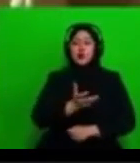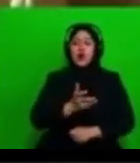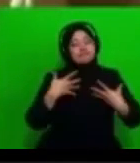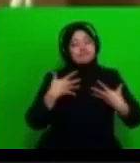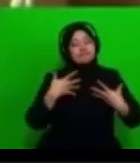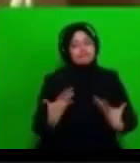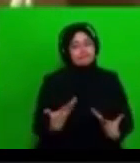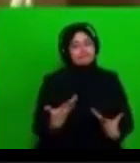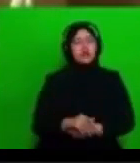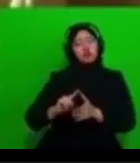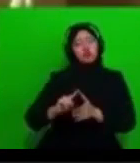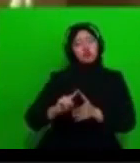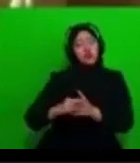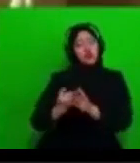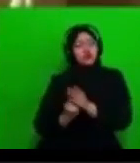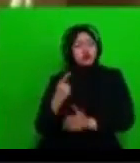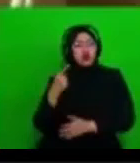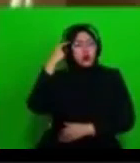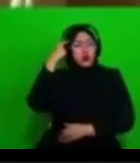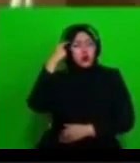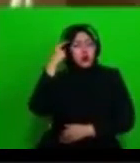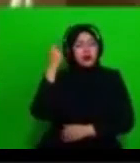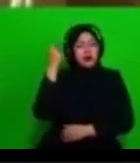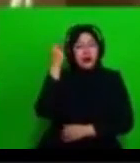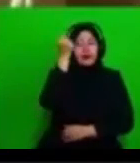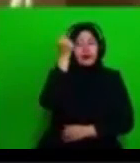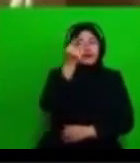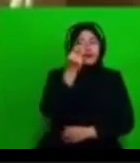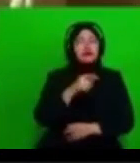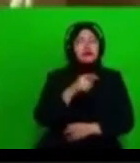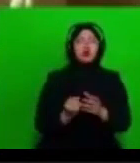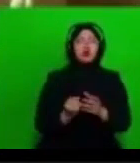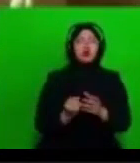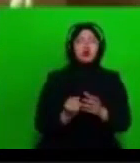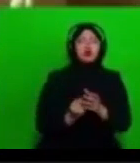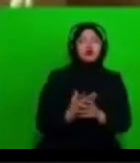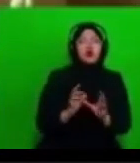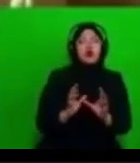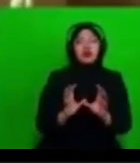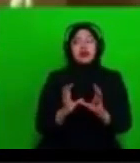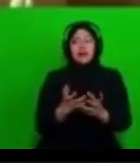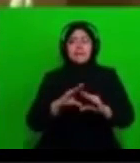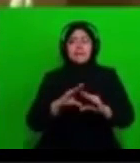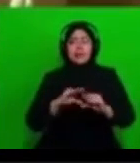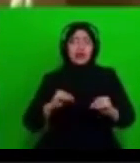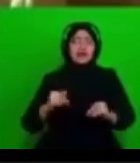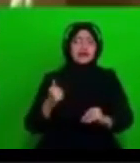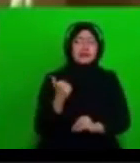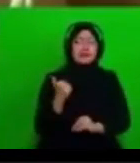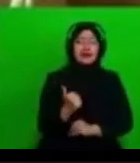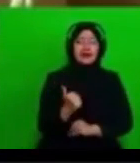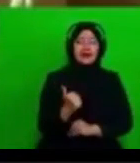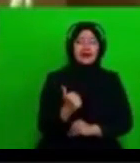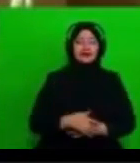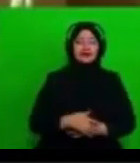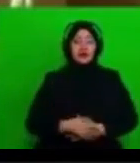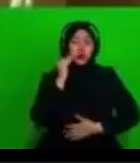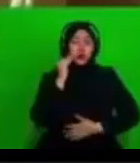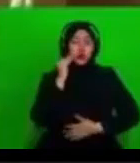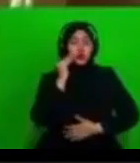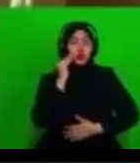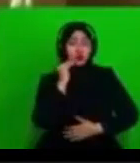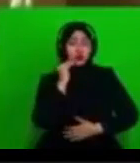dia bisa berpikir lebih kreatif, teamwork, berpikir kritis dan sebagainya. Mungkin kalau untuk yang usia dasar